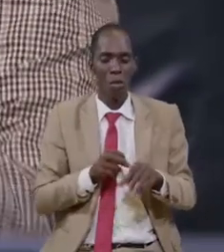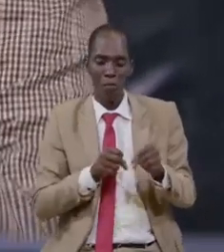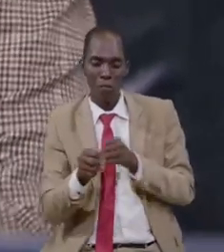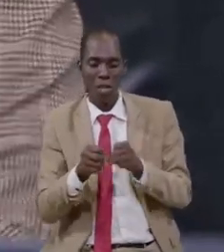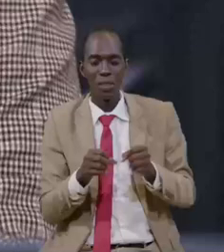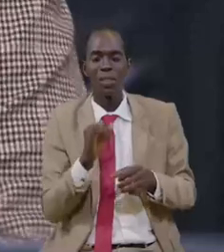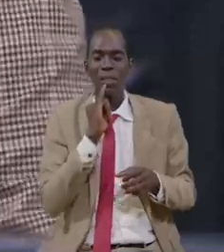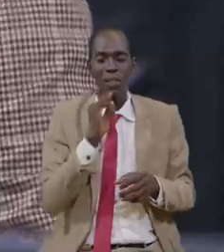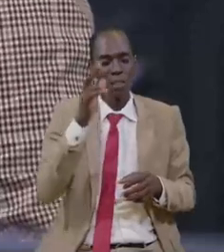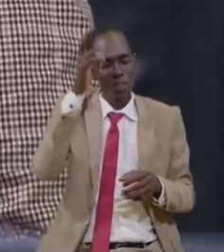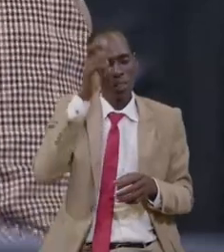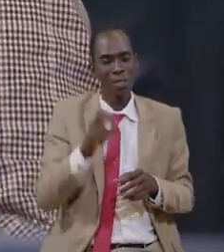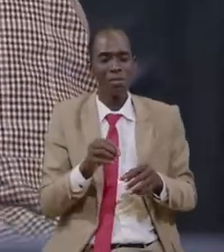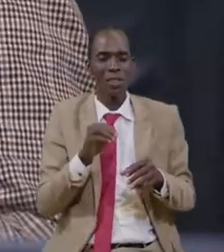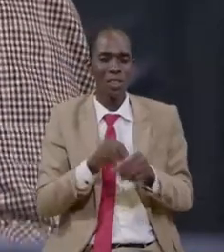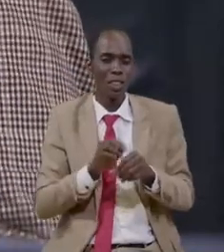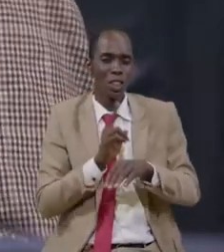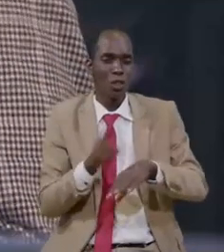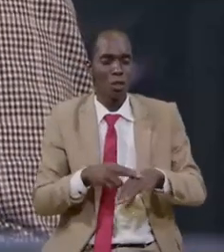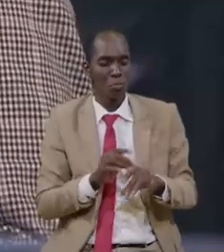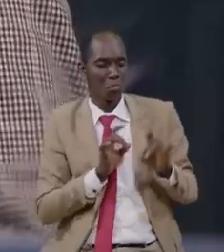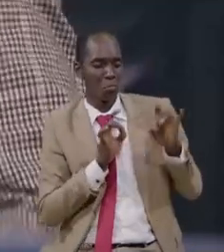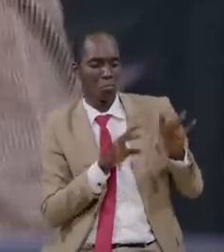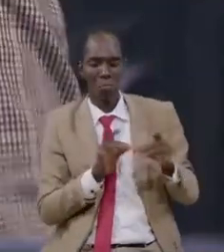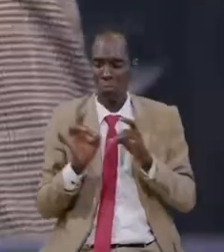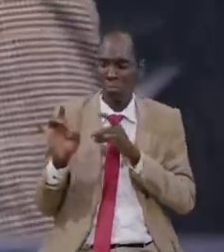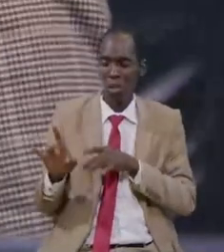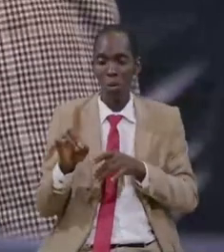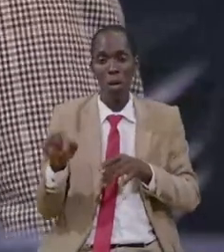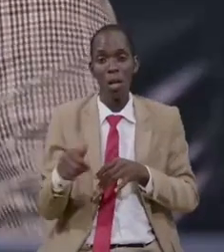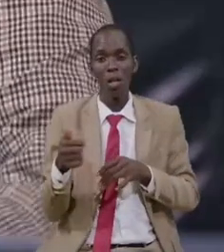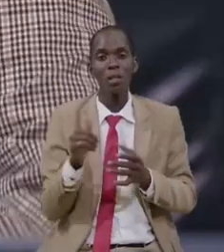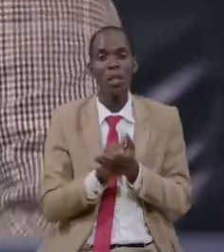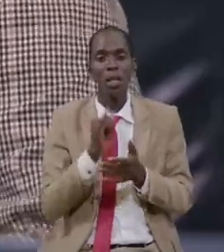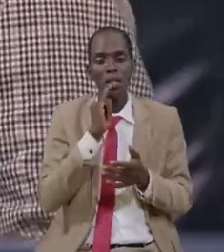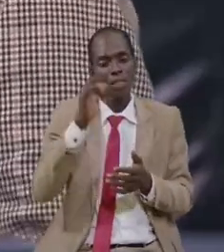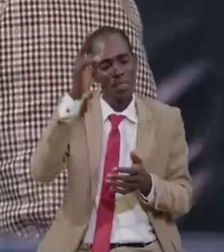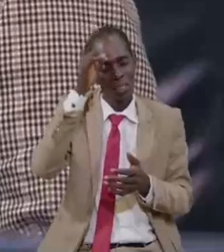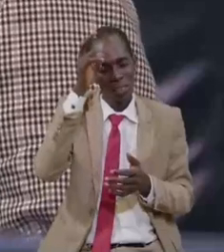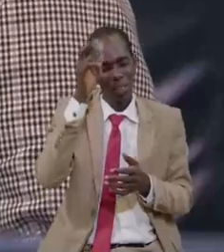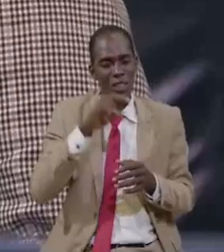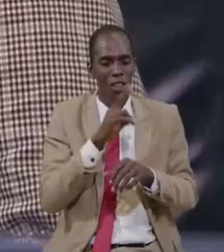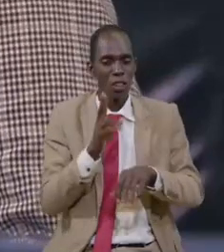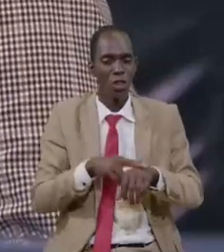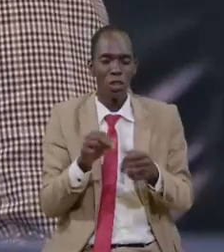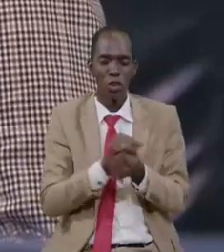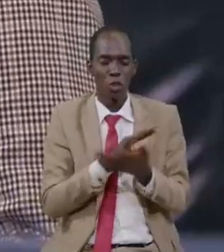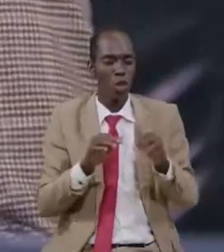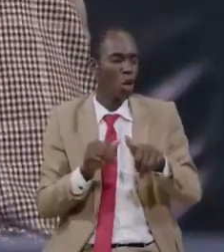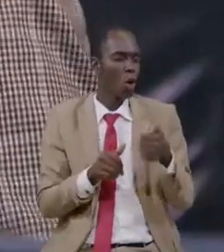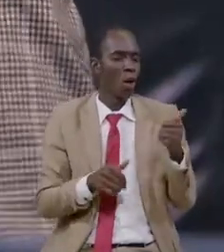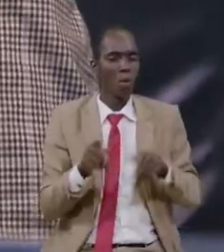nature, la haine. Ça, c'est Satan dans notre nature. Détruisant les autres, c'est Satan